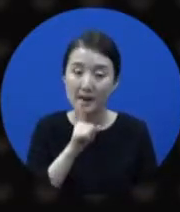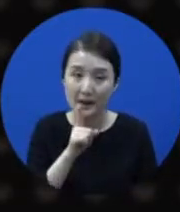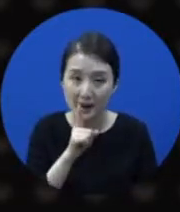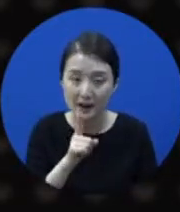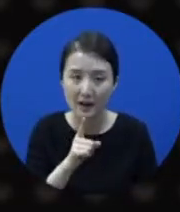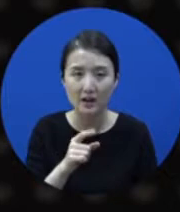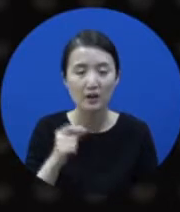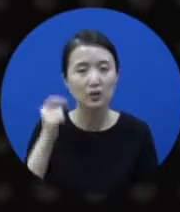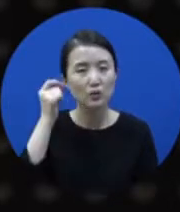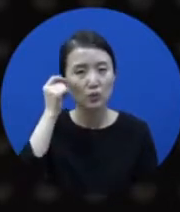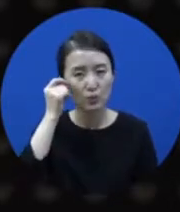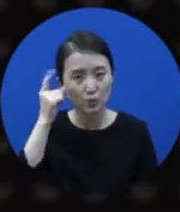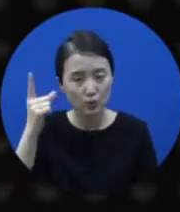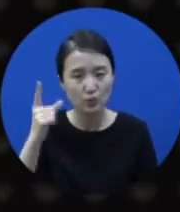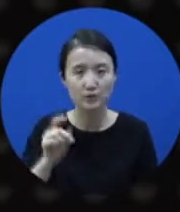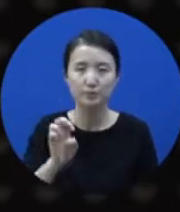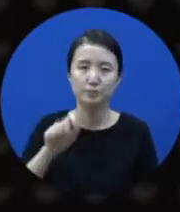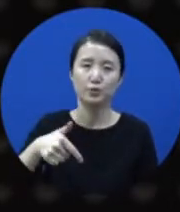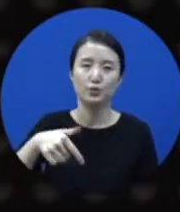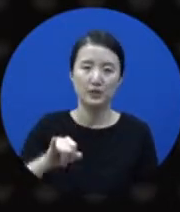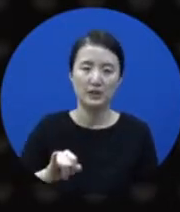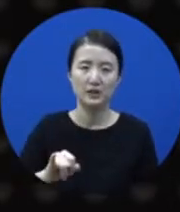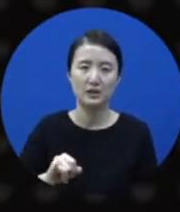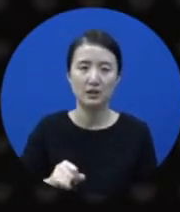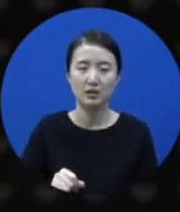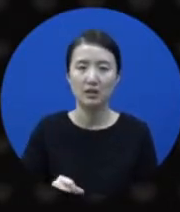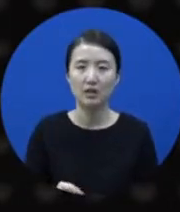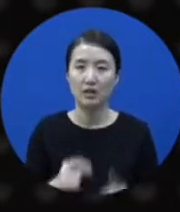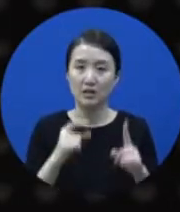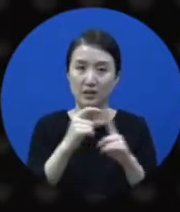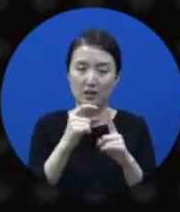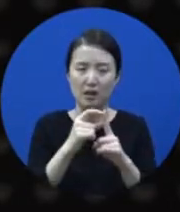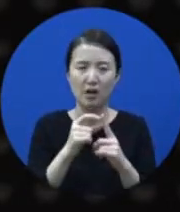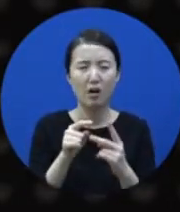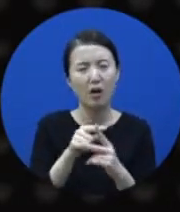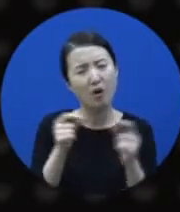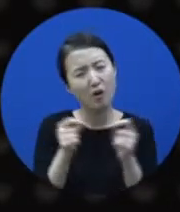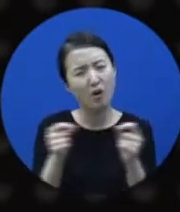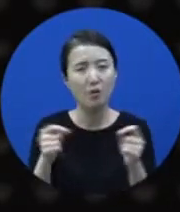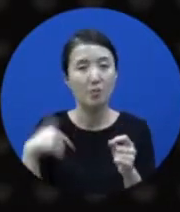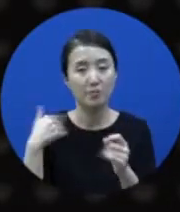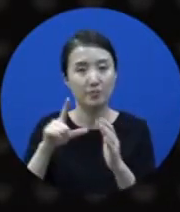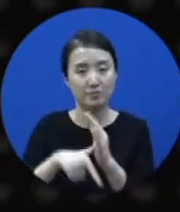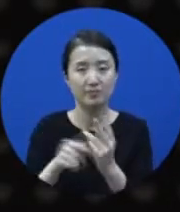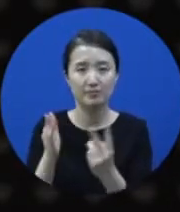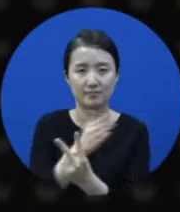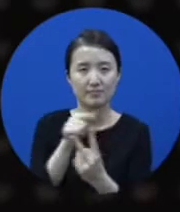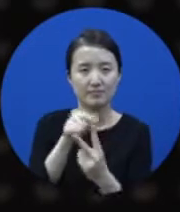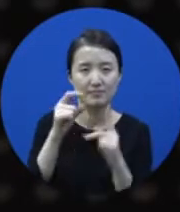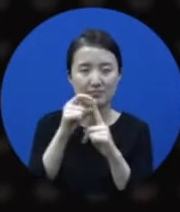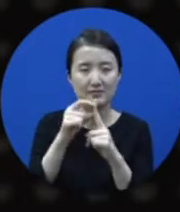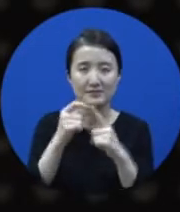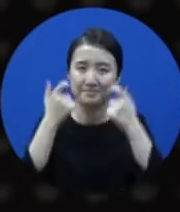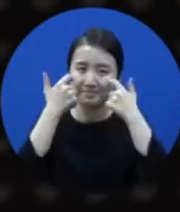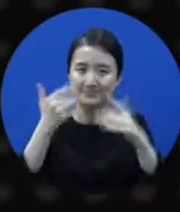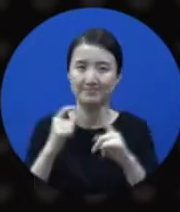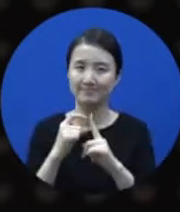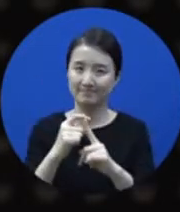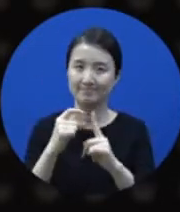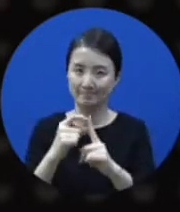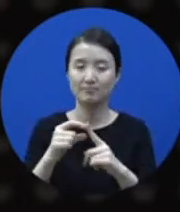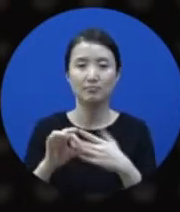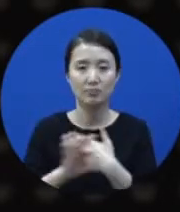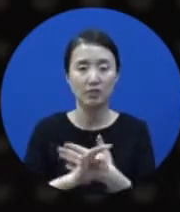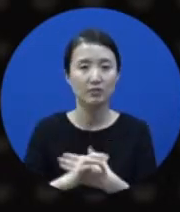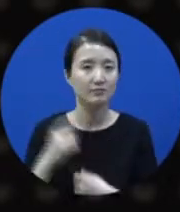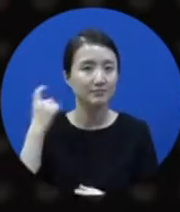뭐냐면 아음절만 명확하게 들리면 모든 문장이 명확하게 들릴 수가 있어요. 그런데 그러니까 영어로